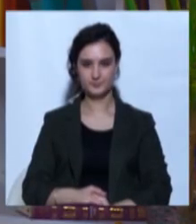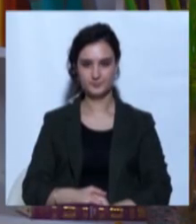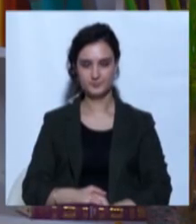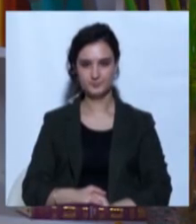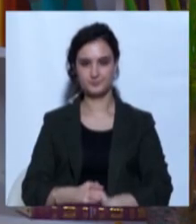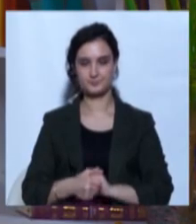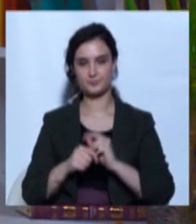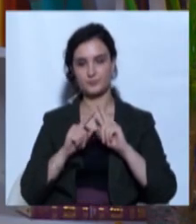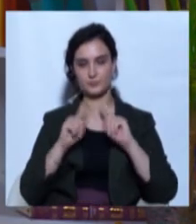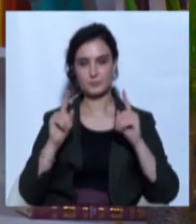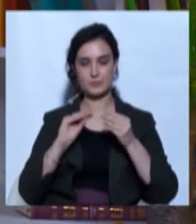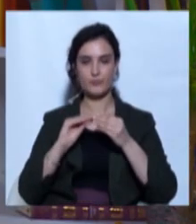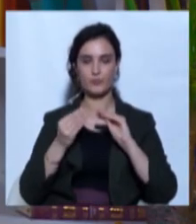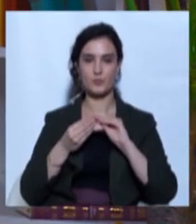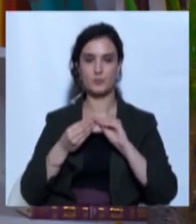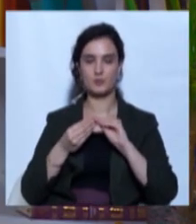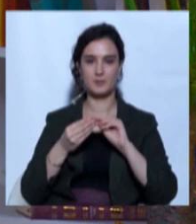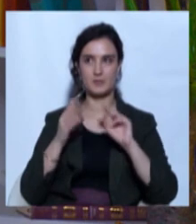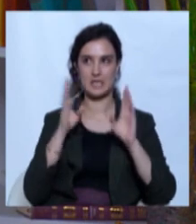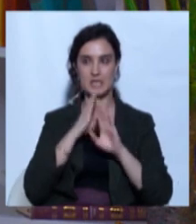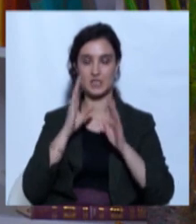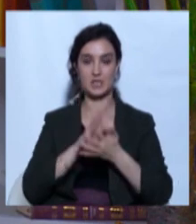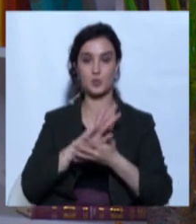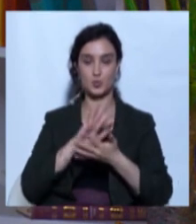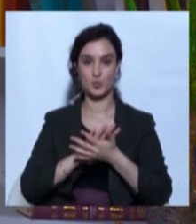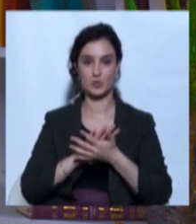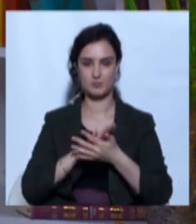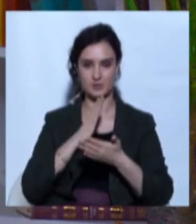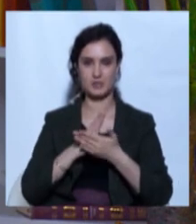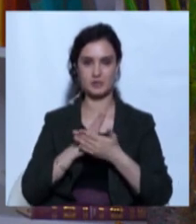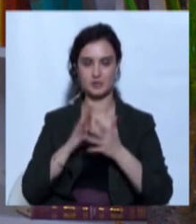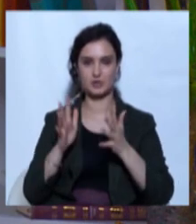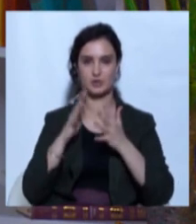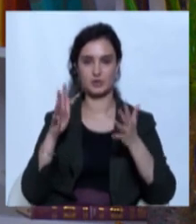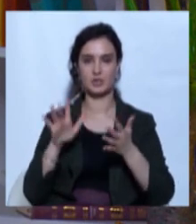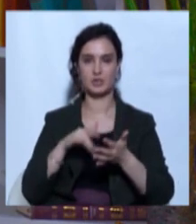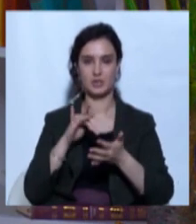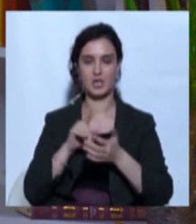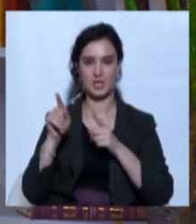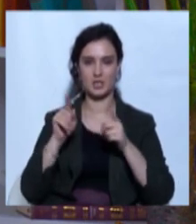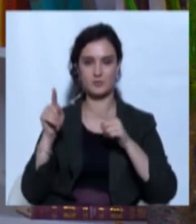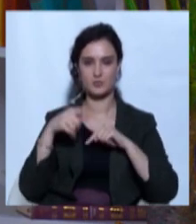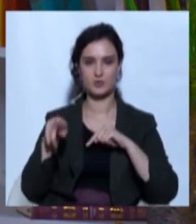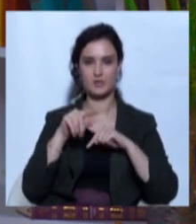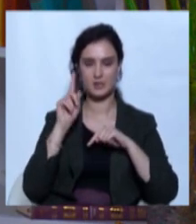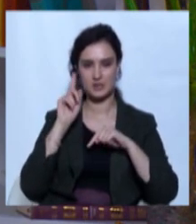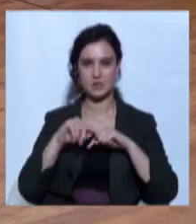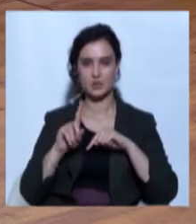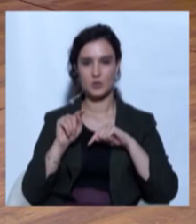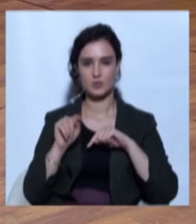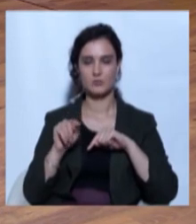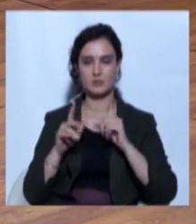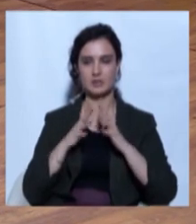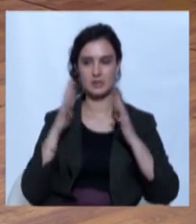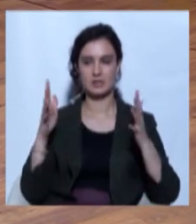განსაკუთრებული პრობლემა ჰაერის დაბინძურების დგას დიდ ქალაქებში. თქვენ მოგეხსენებათ, რომ